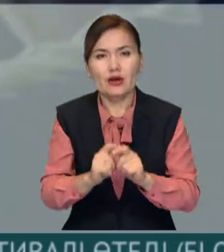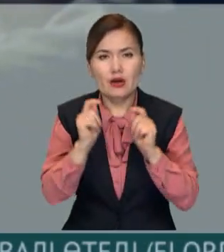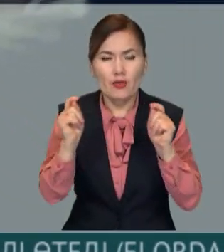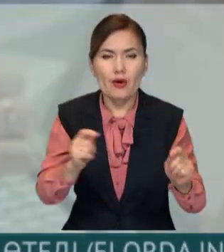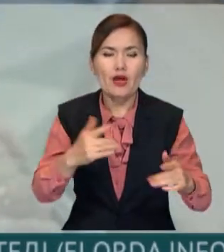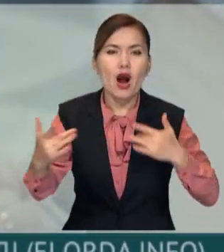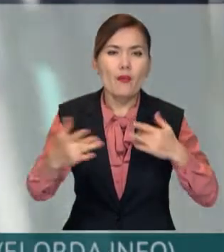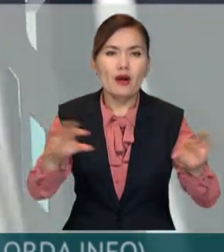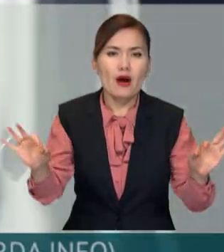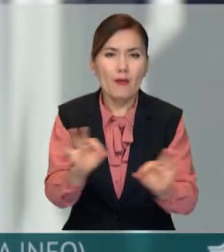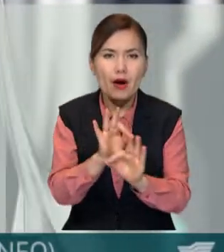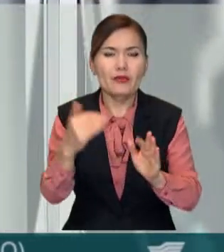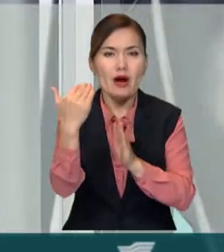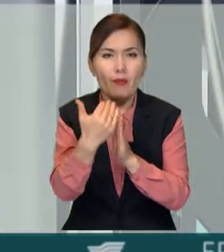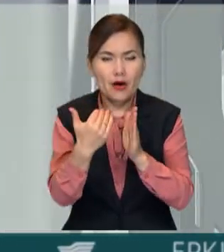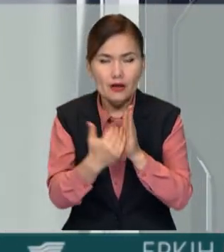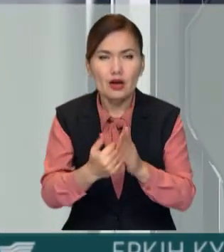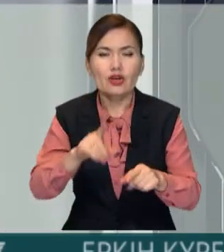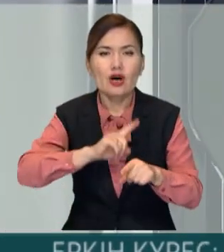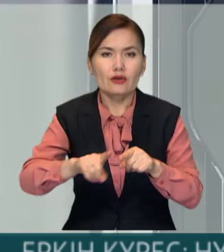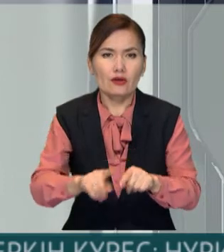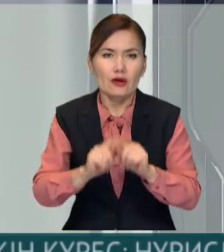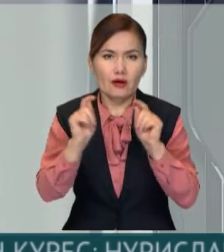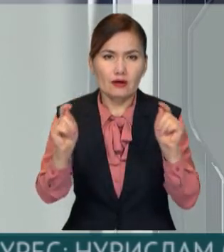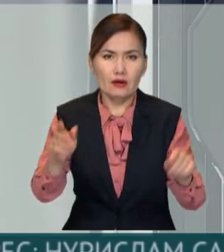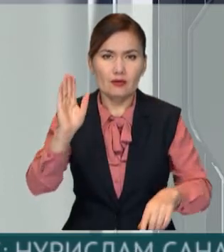жарған музыкалық бағдарламаларын көгілдір экранға шығарды.